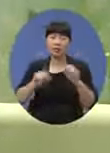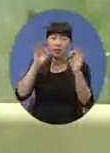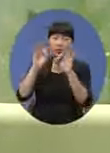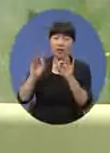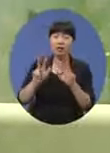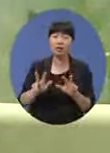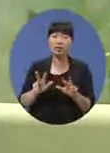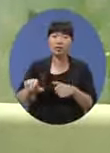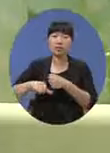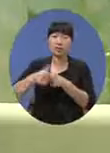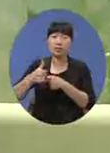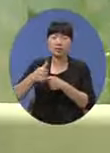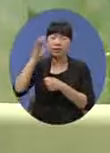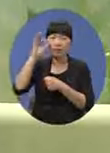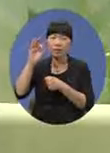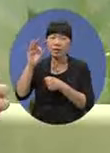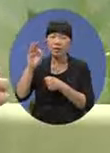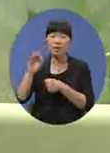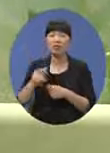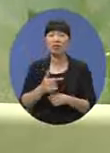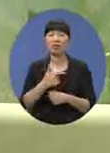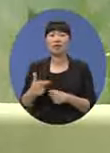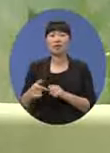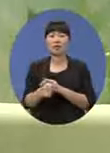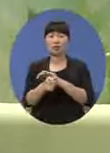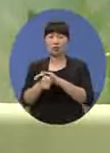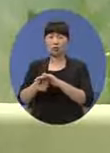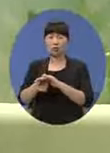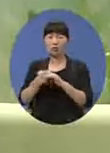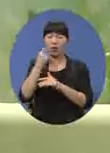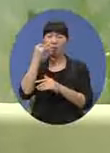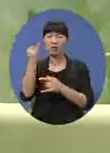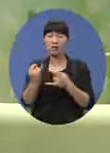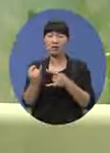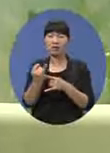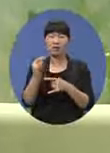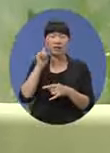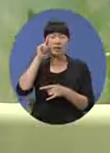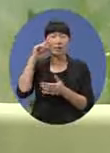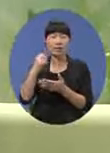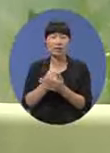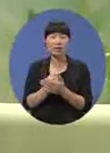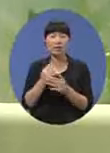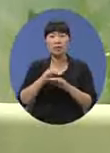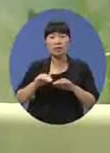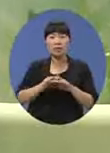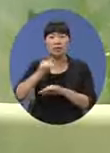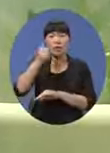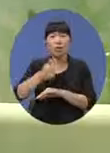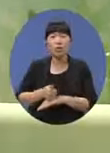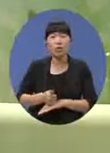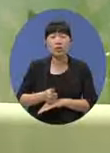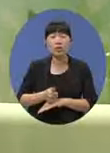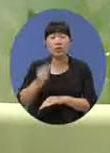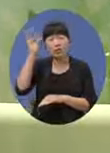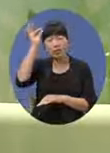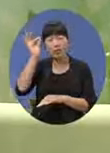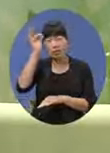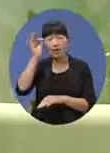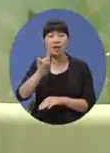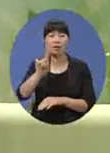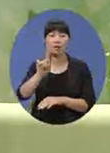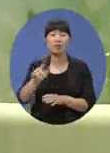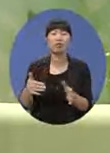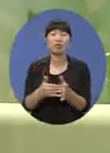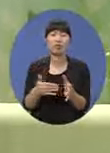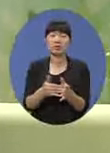사실 요즘 5학년 치고는 굉장히 소극적으로 엄마한테 스트레스 받는 거를 푸는 것도 결국은 그냥 머리 뽑는 거